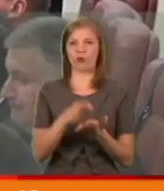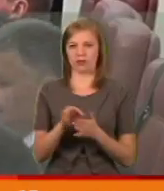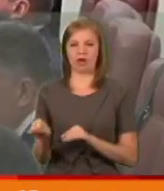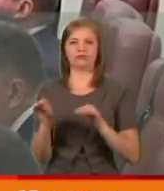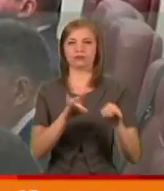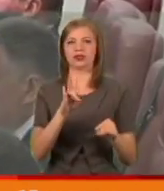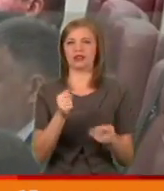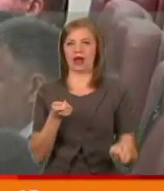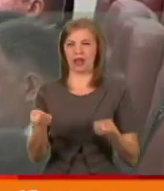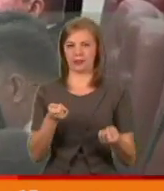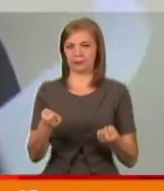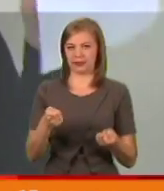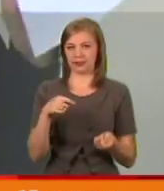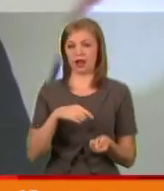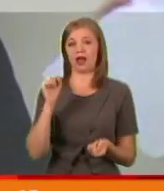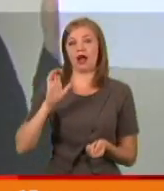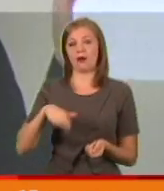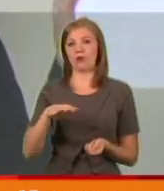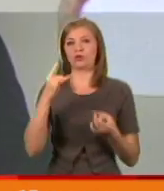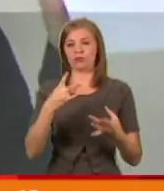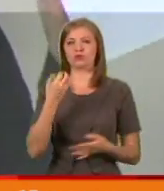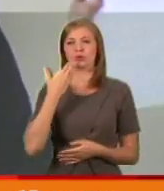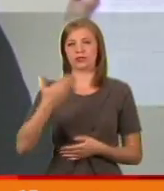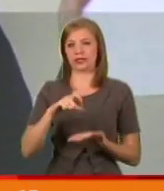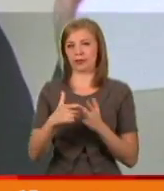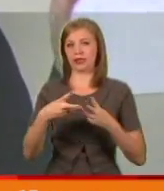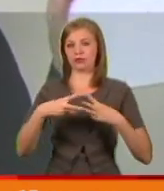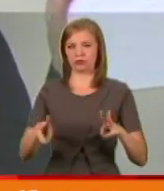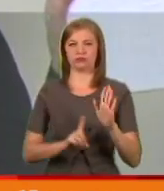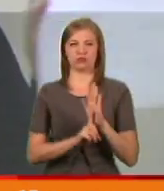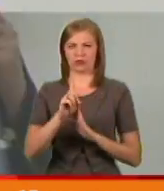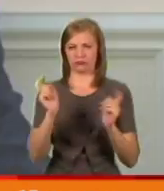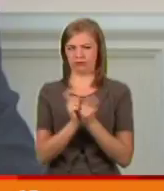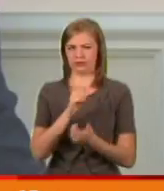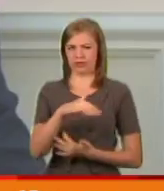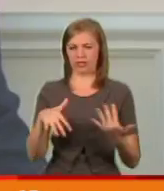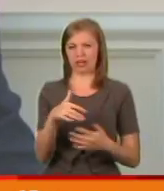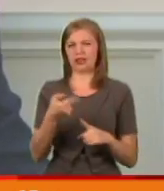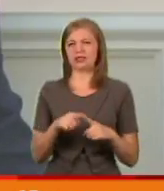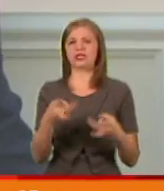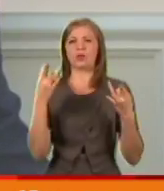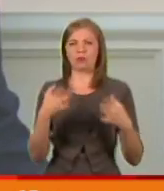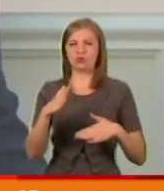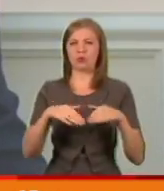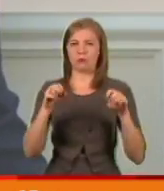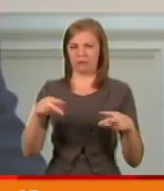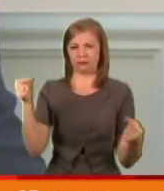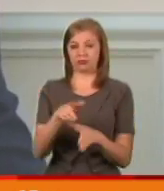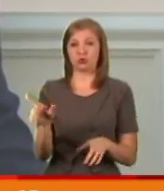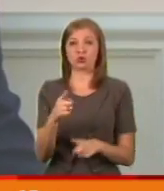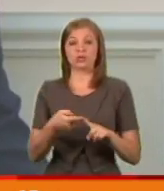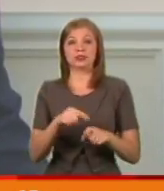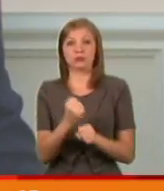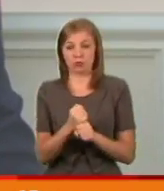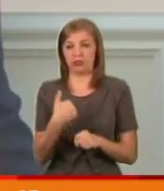на системних адміністраторів, потому просто на засіданні Кабінету міністрів зчинився скандал. Це просто професійна непридатність. Що з цим робити,